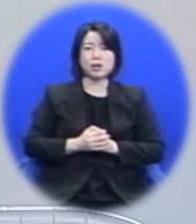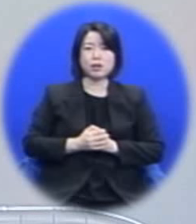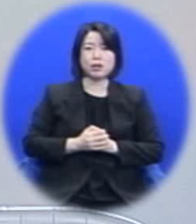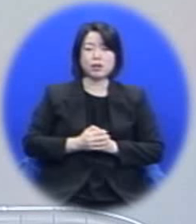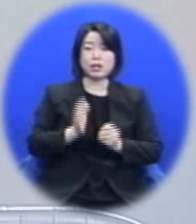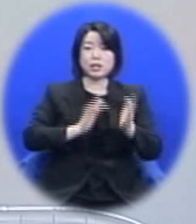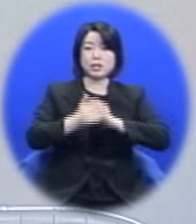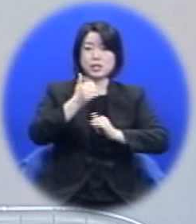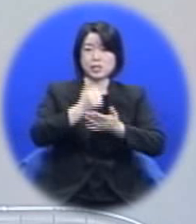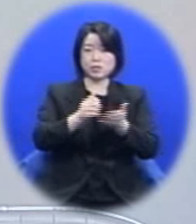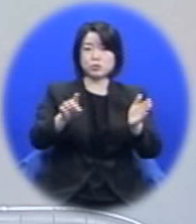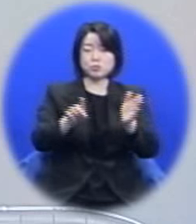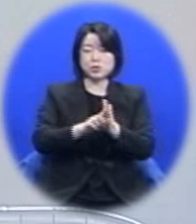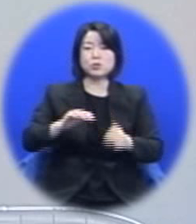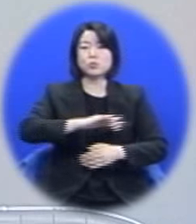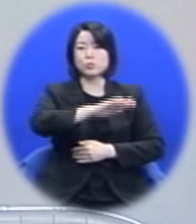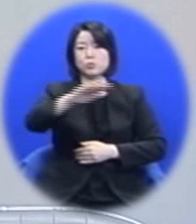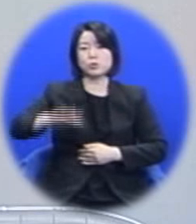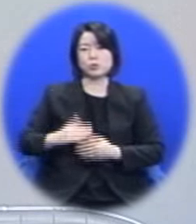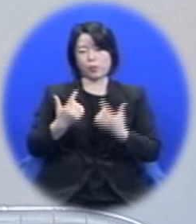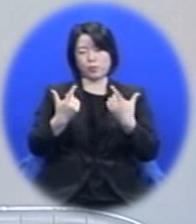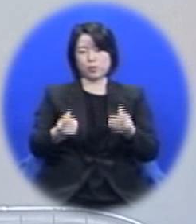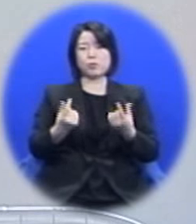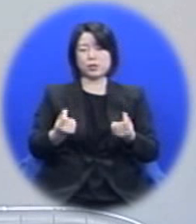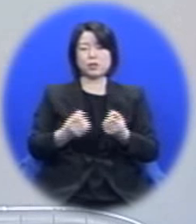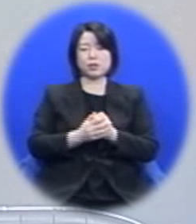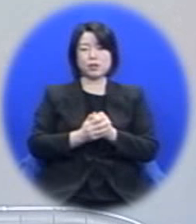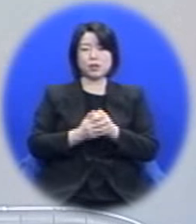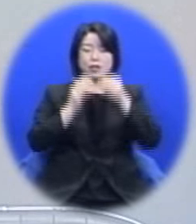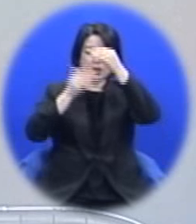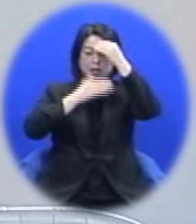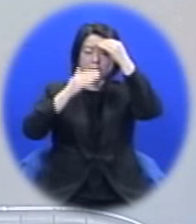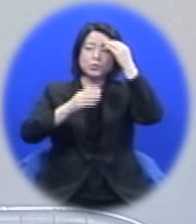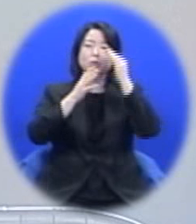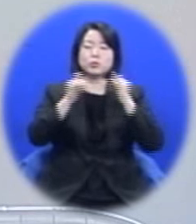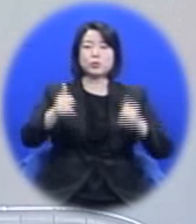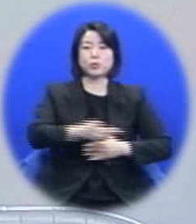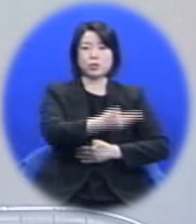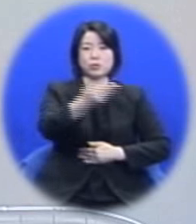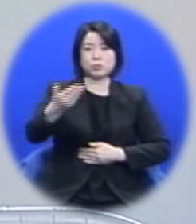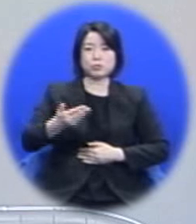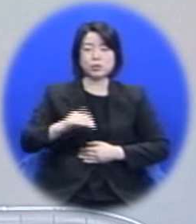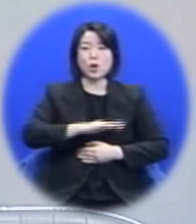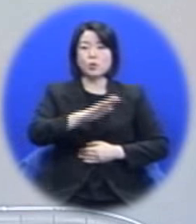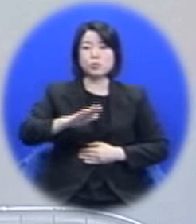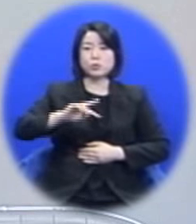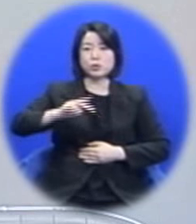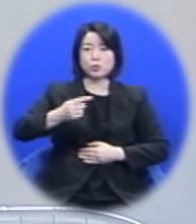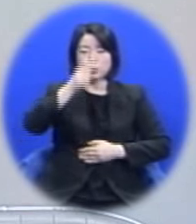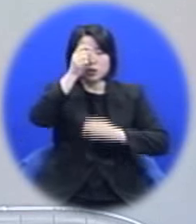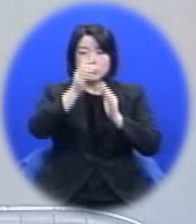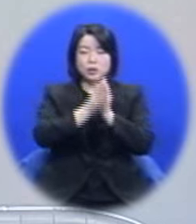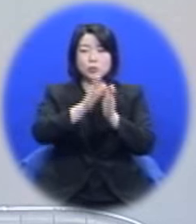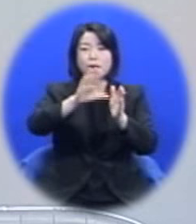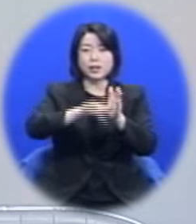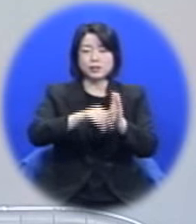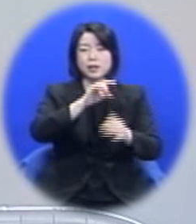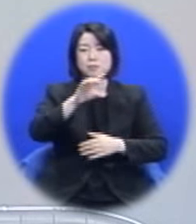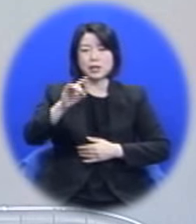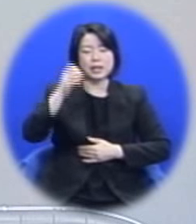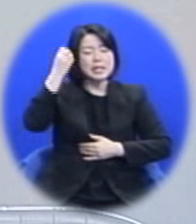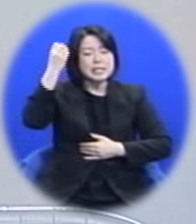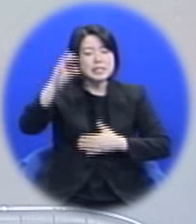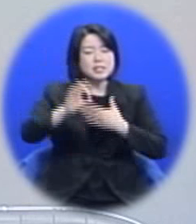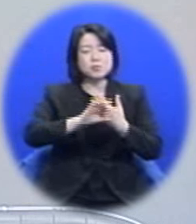예수 믿는 우리야말로 그렇습니다. 성도 여러분, 우리도 기도할 때마다 잊으면 안